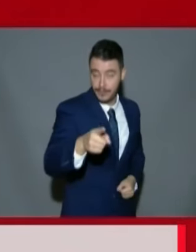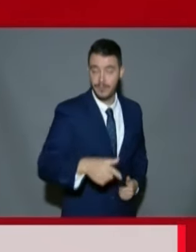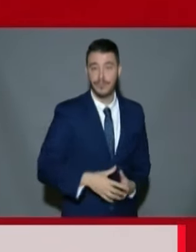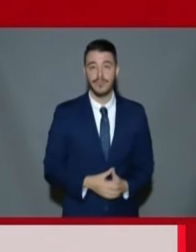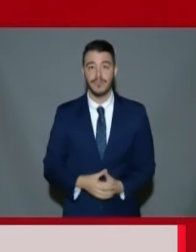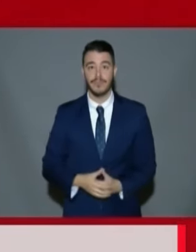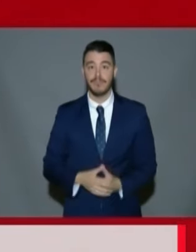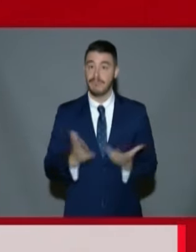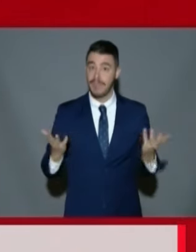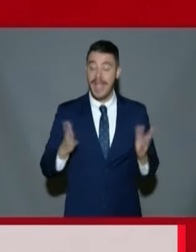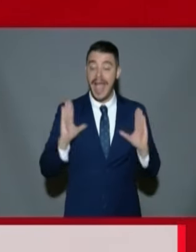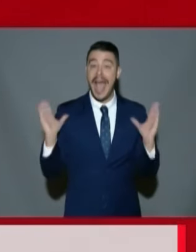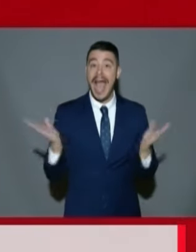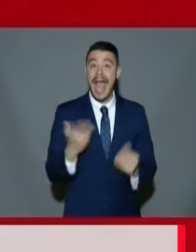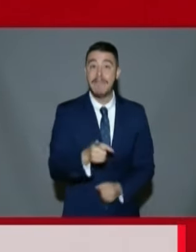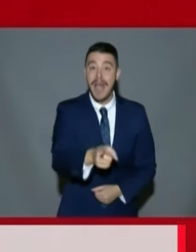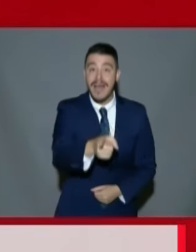Εάν το ανακαλέσεις,